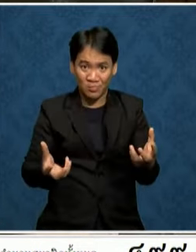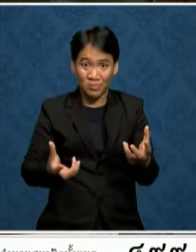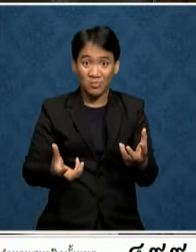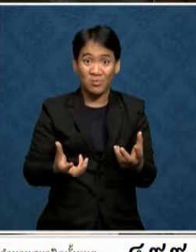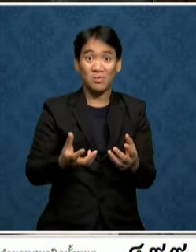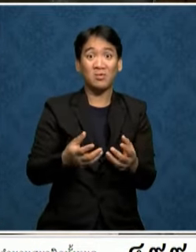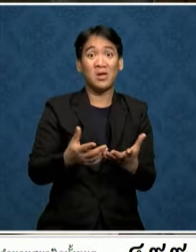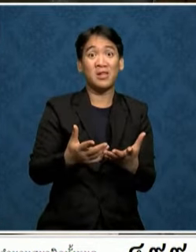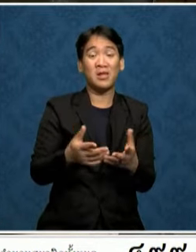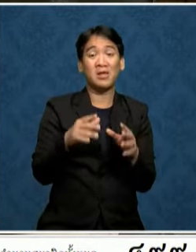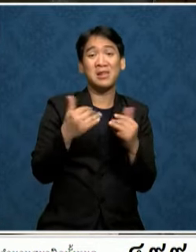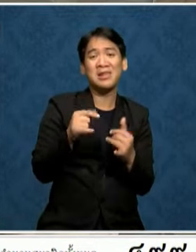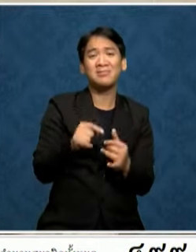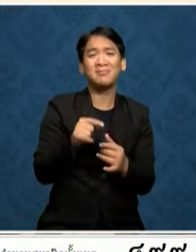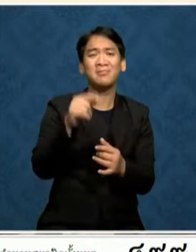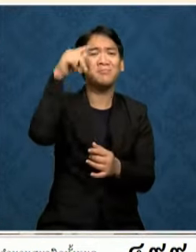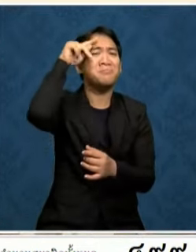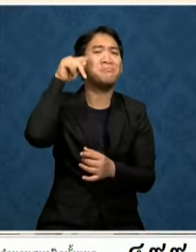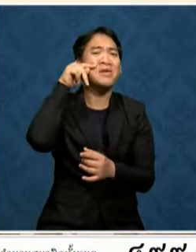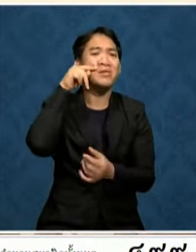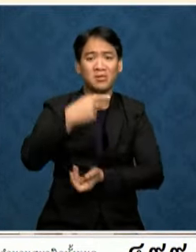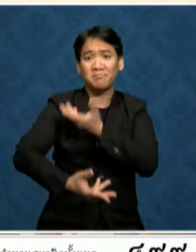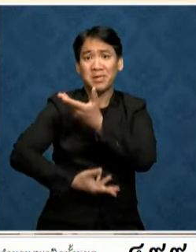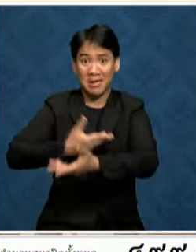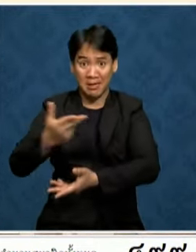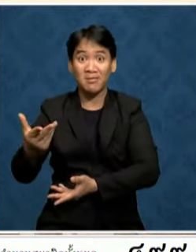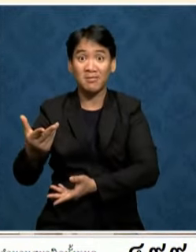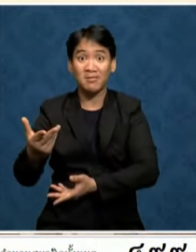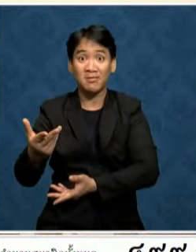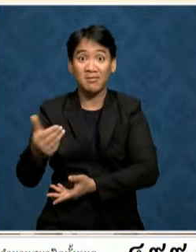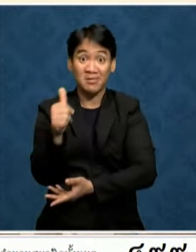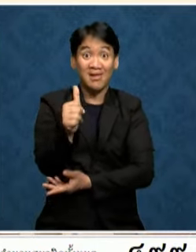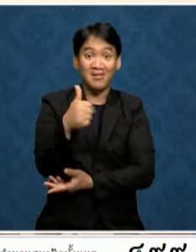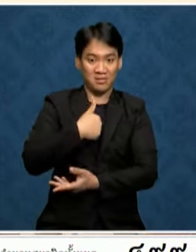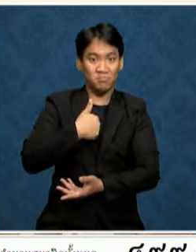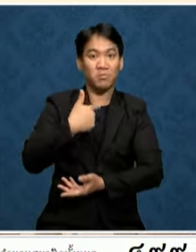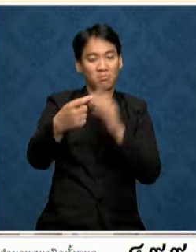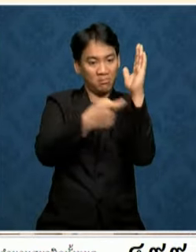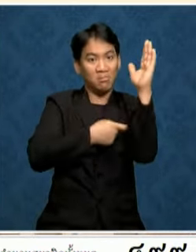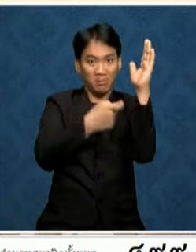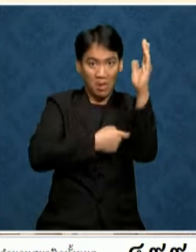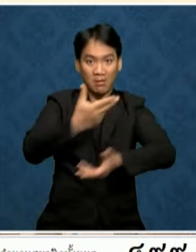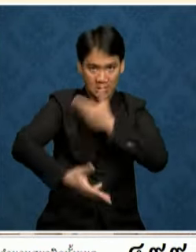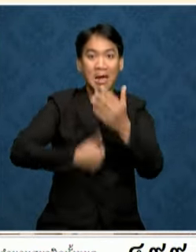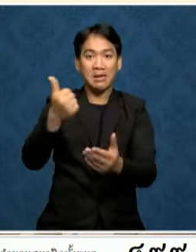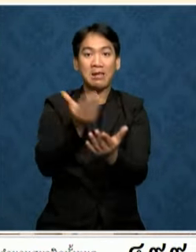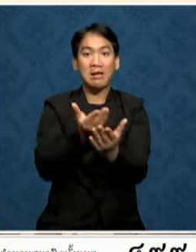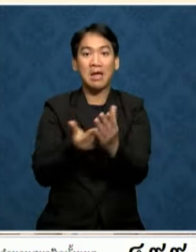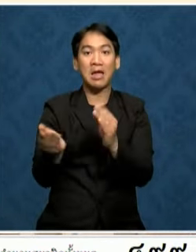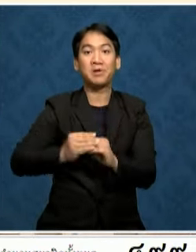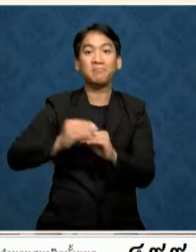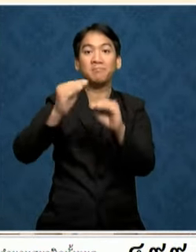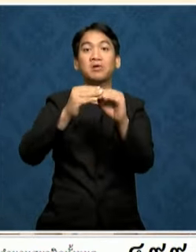เห็นมีใครไปจับนี่ครับผมจะได้ขายยางได้ครับราคายางจะได้สูงขึ้นครับถือว่าเป็นผล